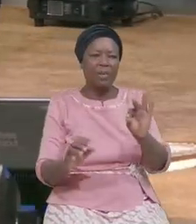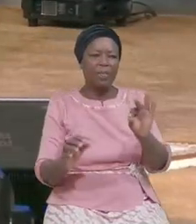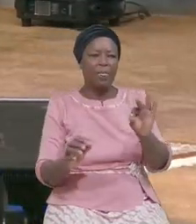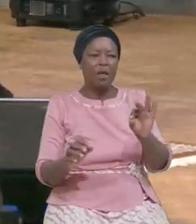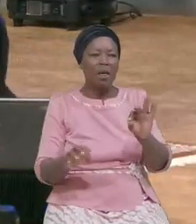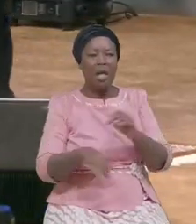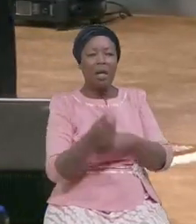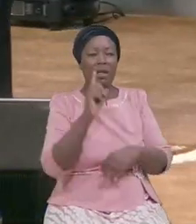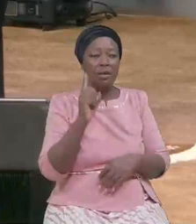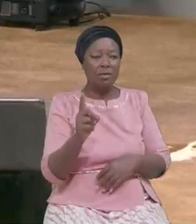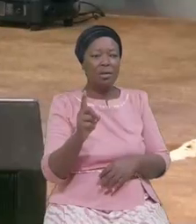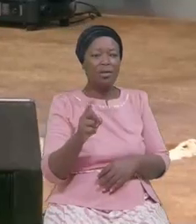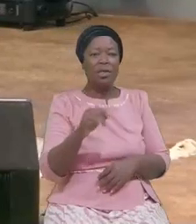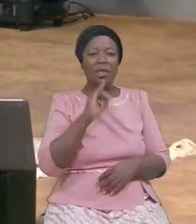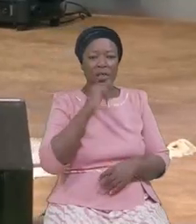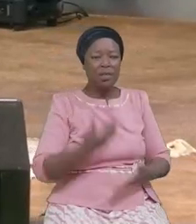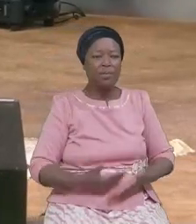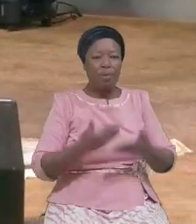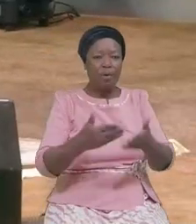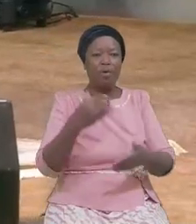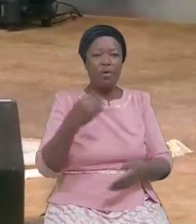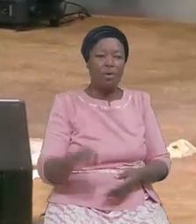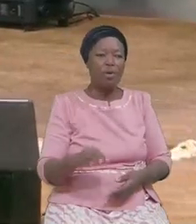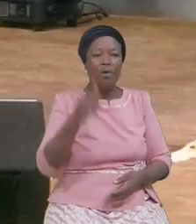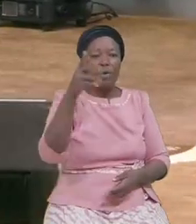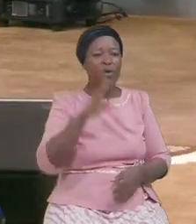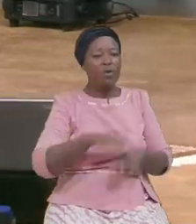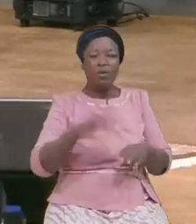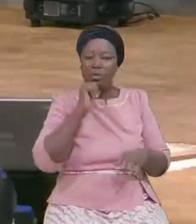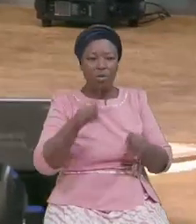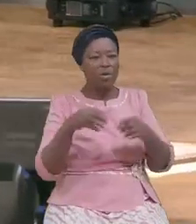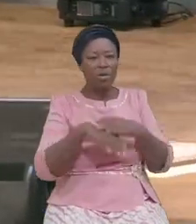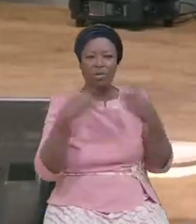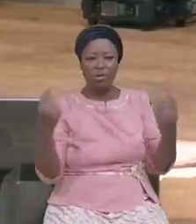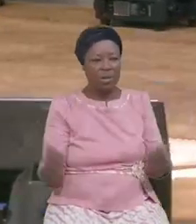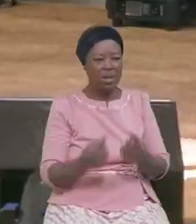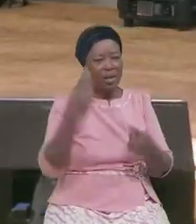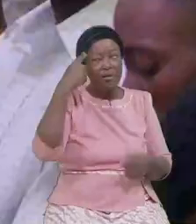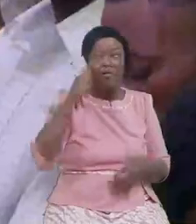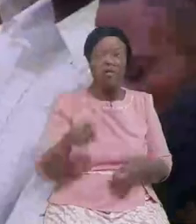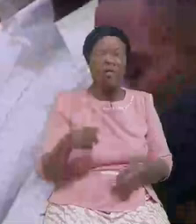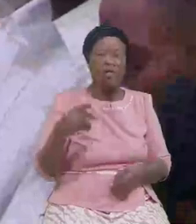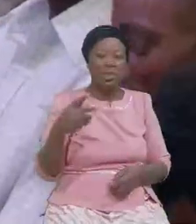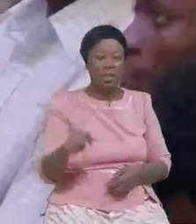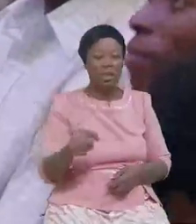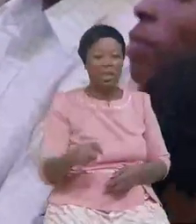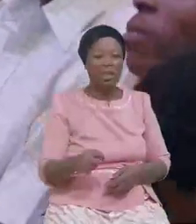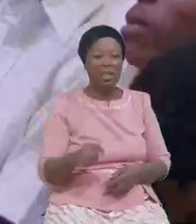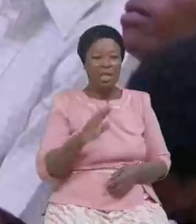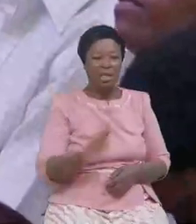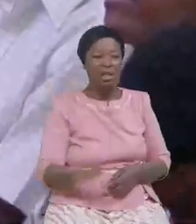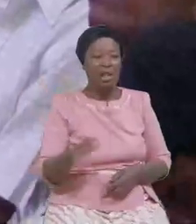Quiconque est né de Dieu ne pratique pas le péché, parce que la semence de Dieu